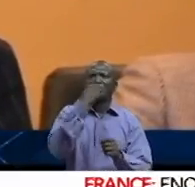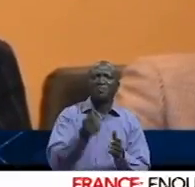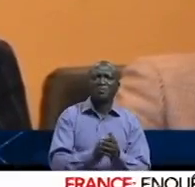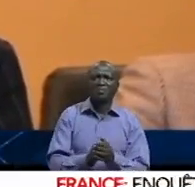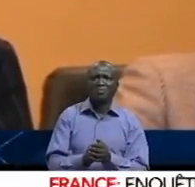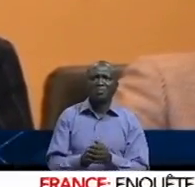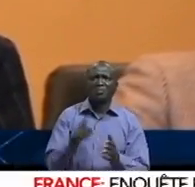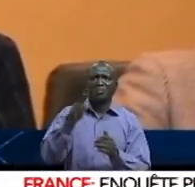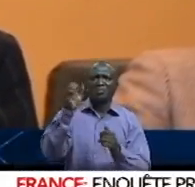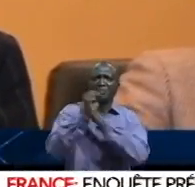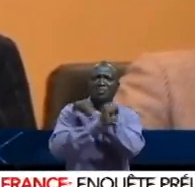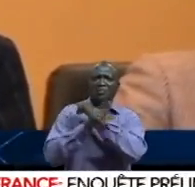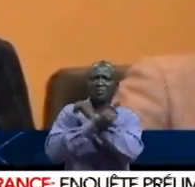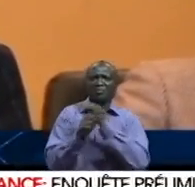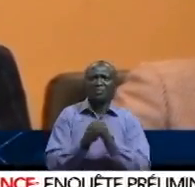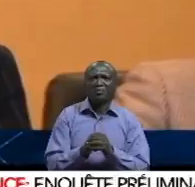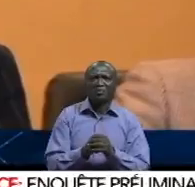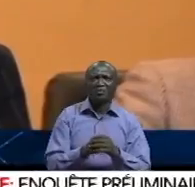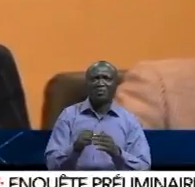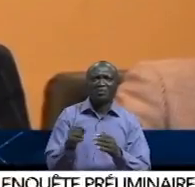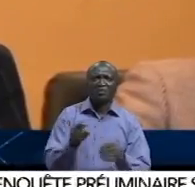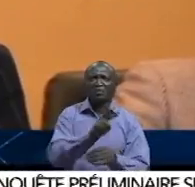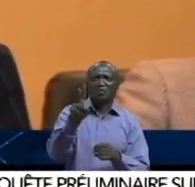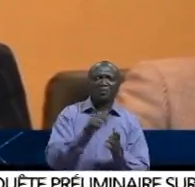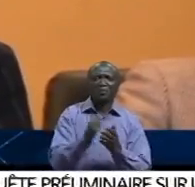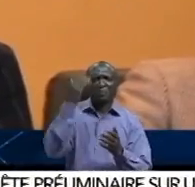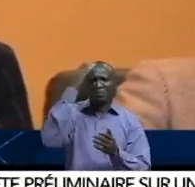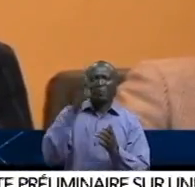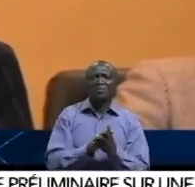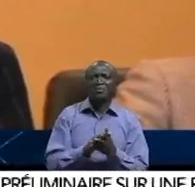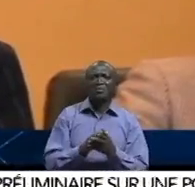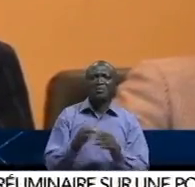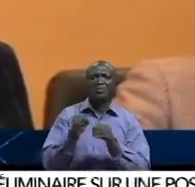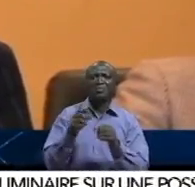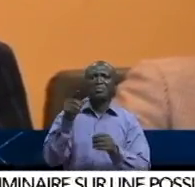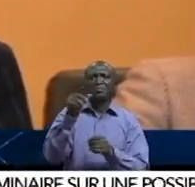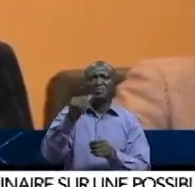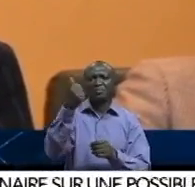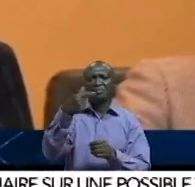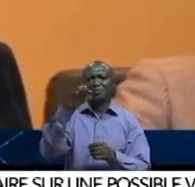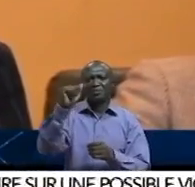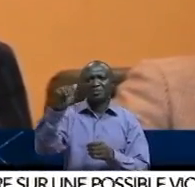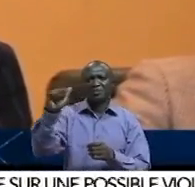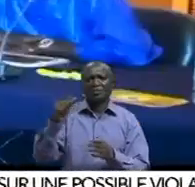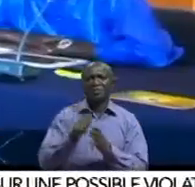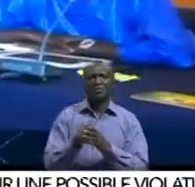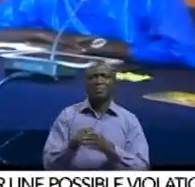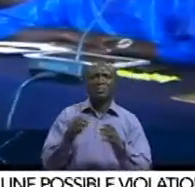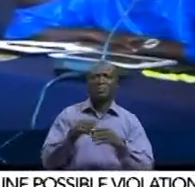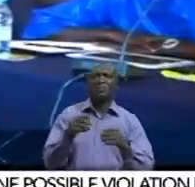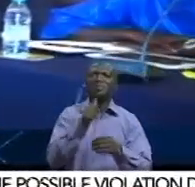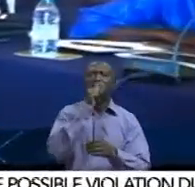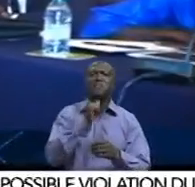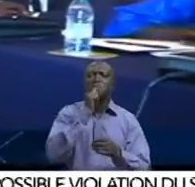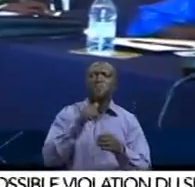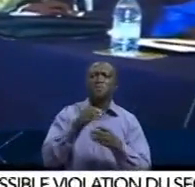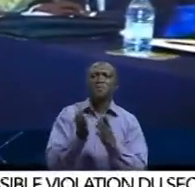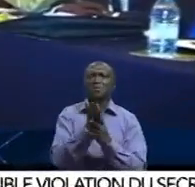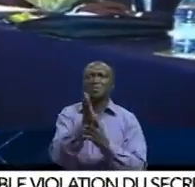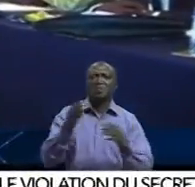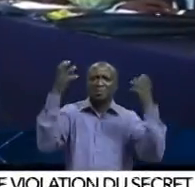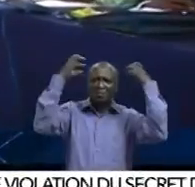problème de la l' Agence sénégalaise de promotion du tourisme vous le savez cette agence a été restaurée à la demande du secteur privé par le chef de l'État mais force aujourd'hui est de